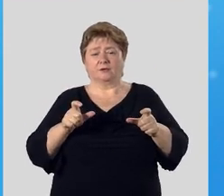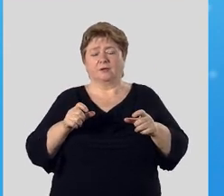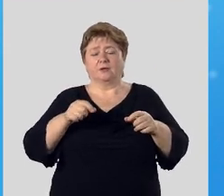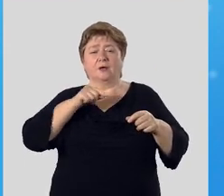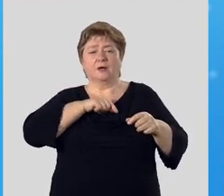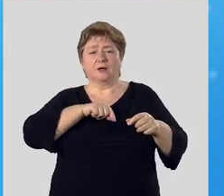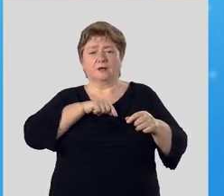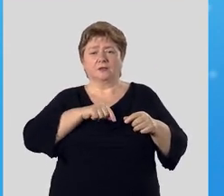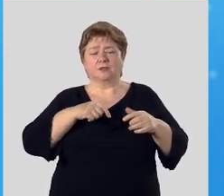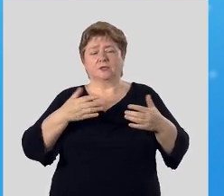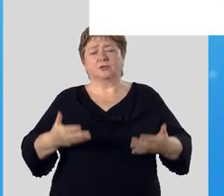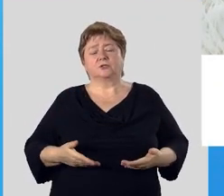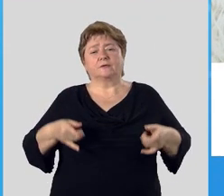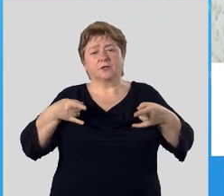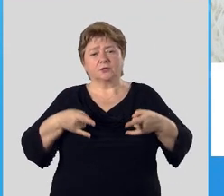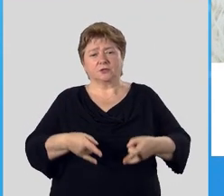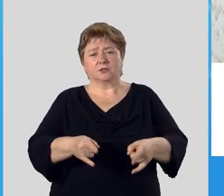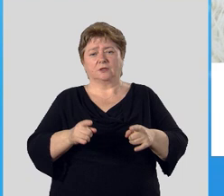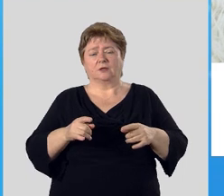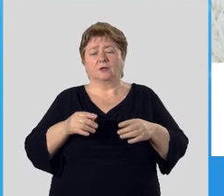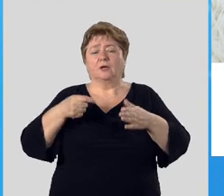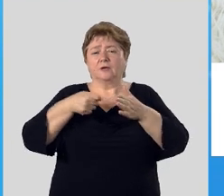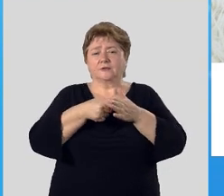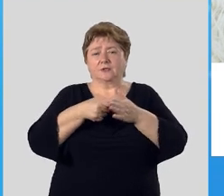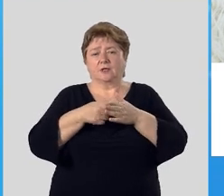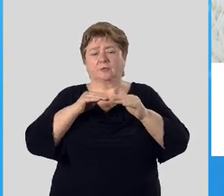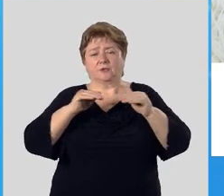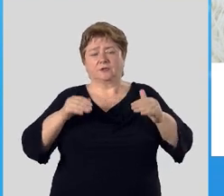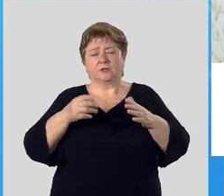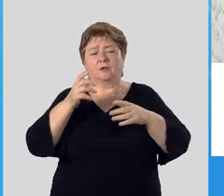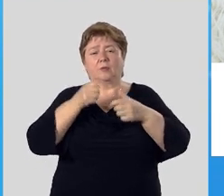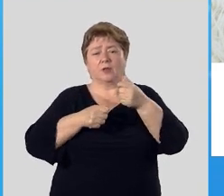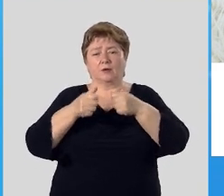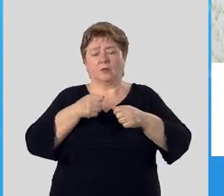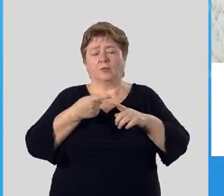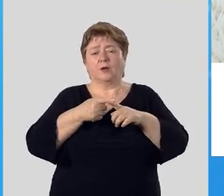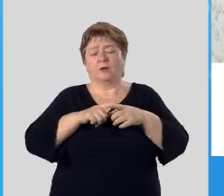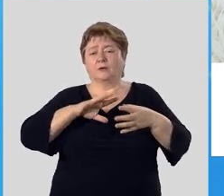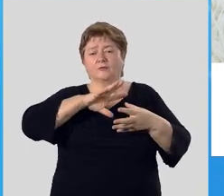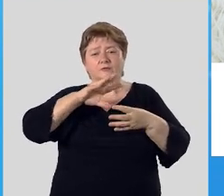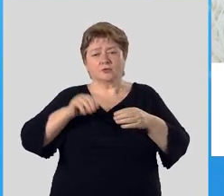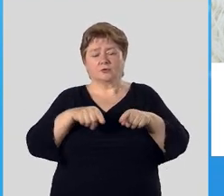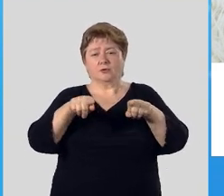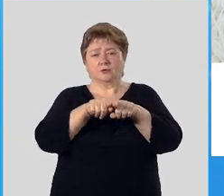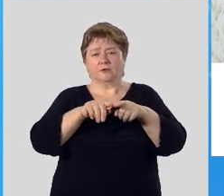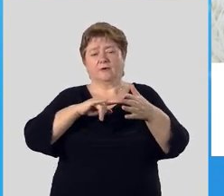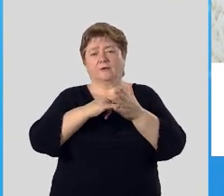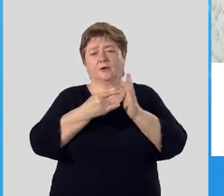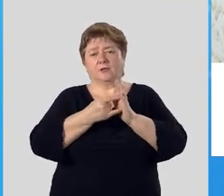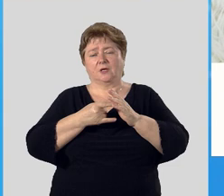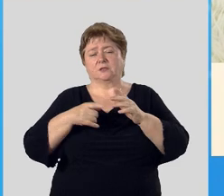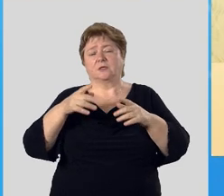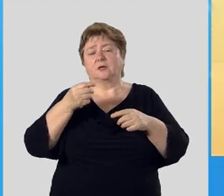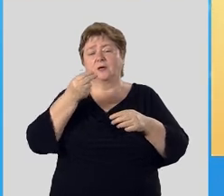характерны живорождения и вскармливание детей молоком все это типично для класса